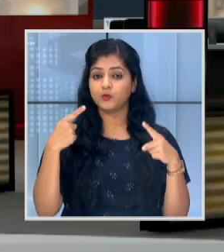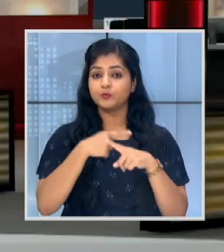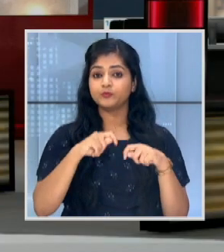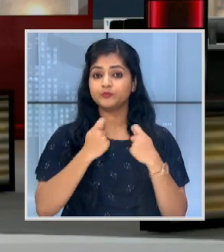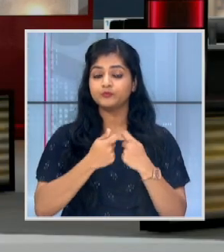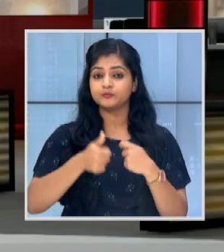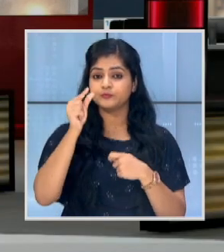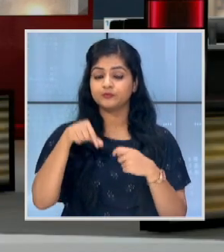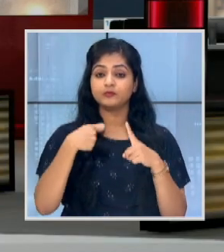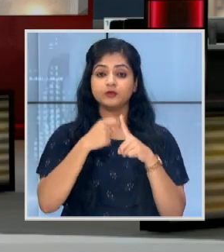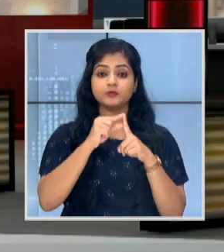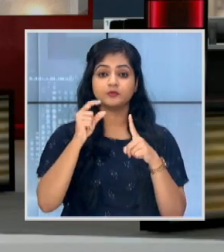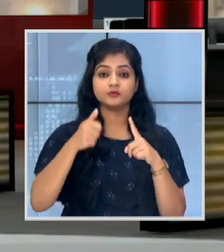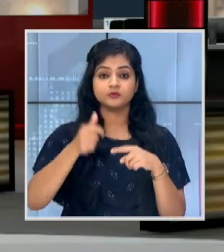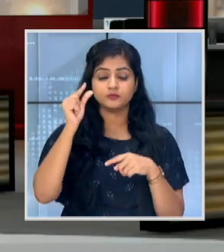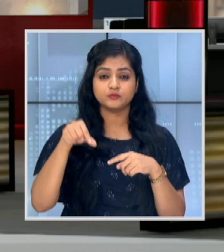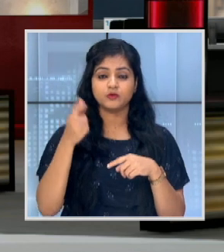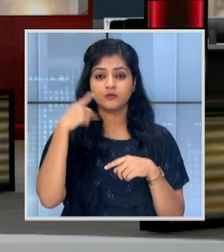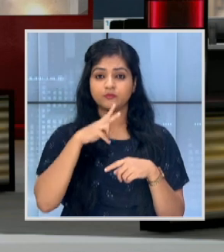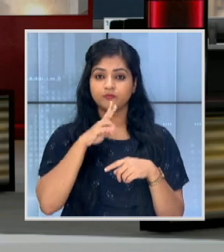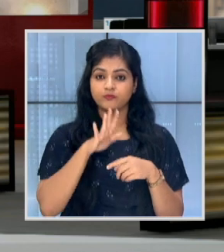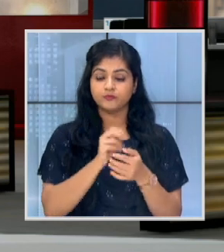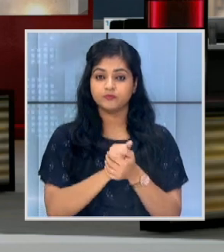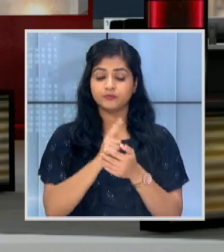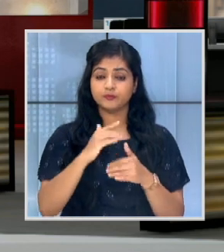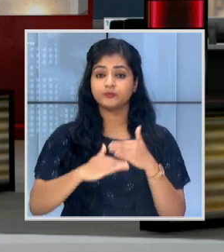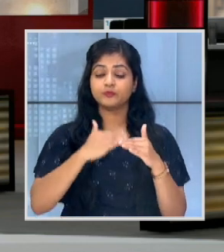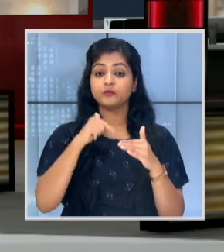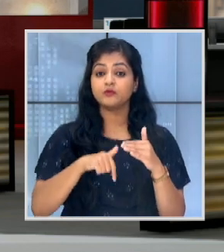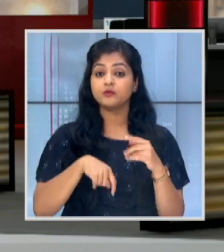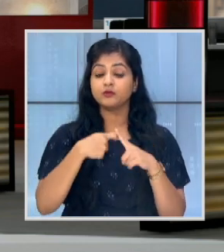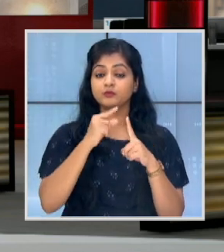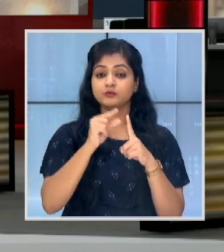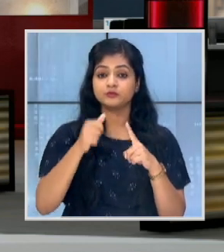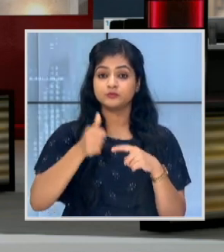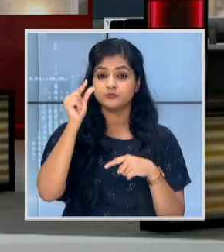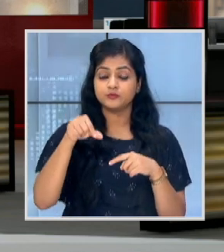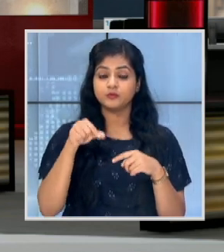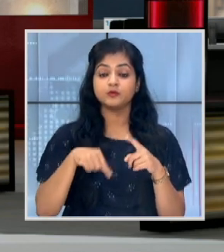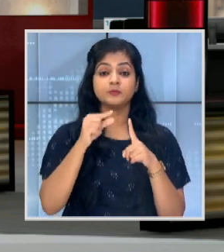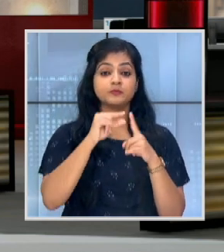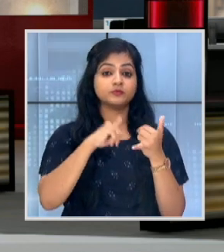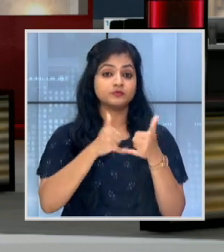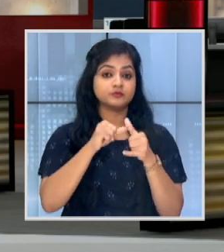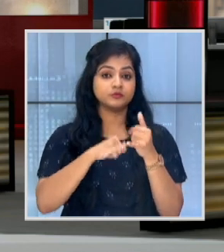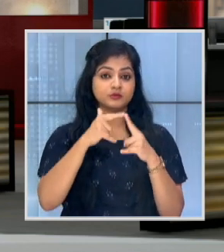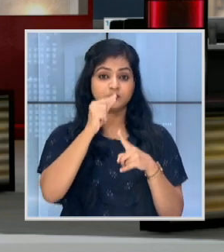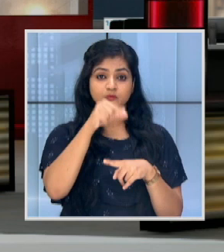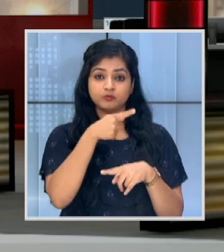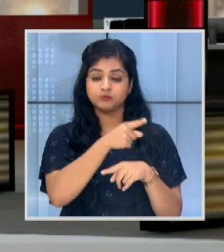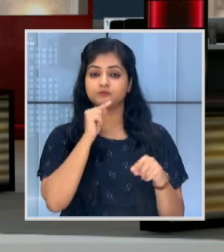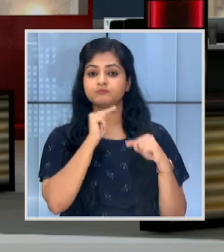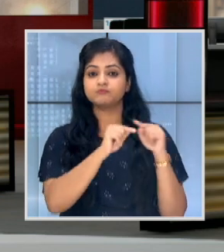നേതാവും ഒപ്പം കെ പി സി സി അധ്യക്ഷനും പറഞ്ഞതാണ്. ഇപ്പോൾ ഒരു പടി കൂടി കടന്ന് കെ പി സി സി അധ്യക്ഷൻ അത് പി ശശിയിലേക്ക് ആരോപണങ്ങൾ ഉന്നയിക്കുന്നു.